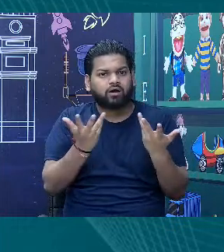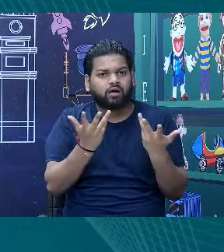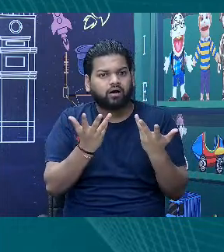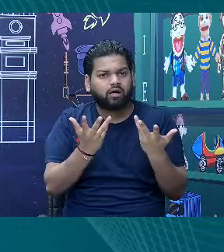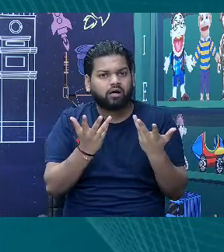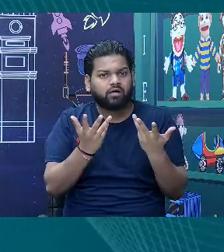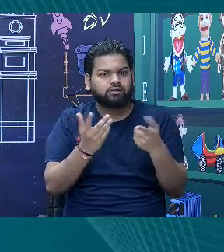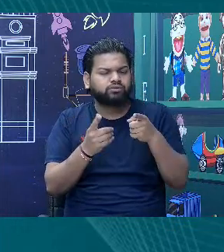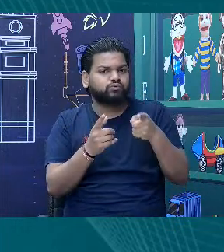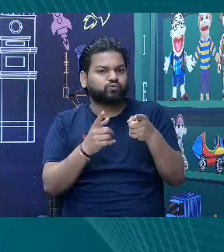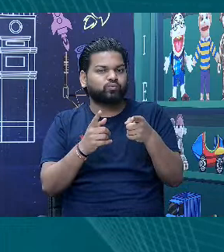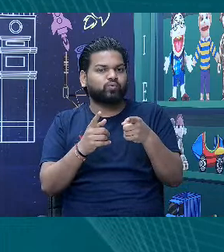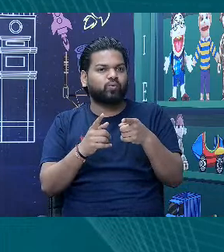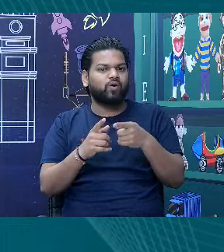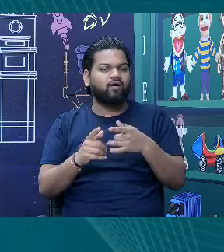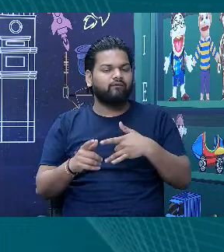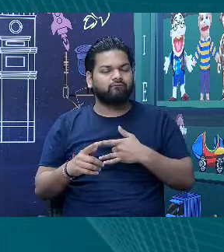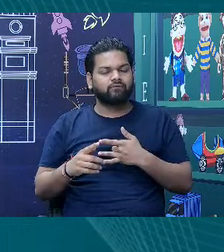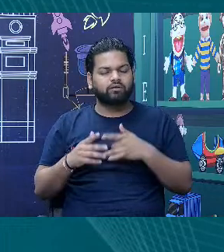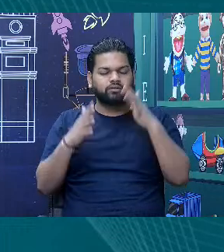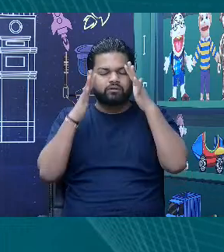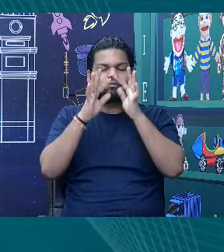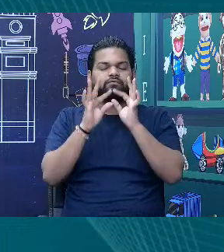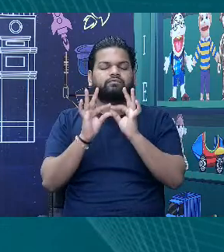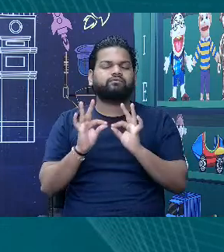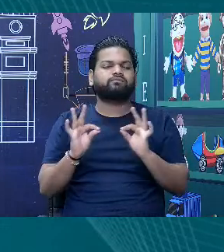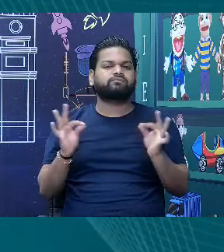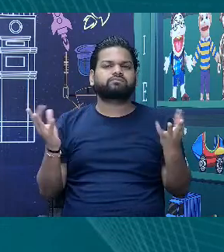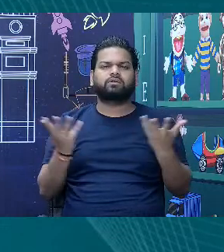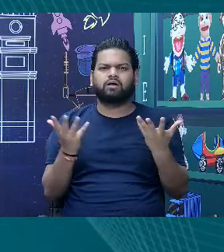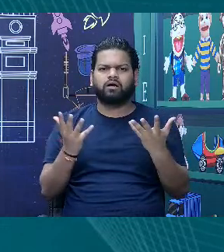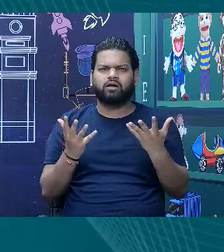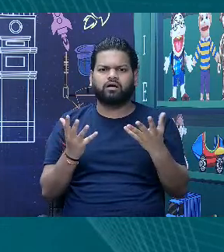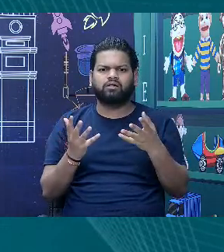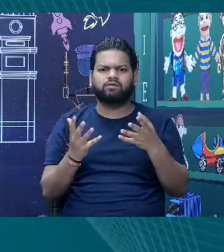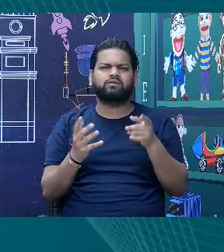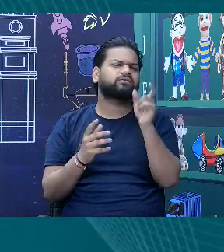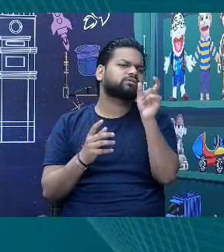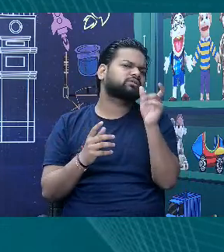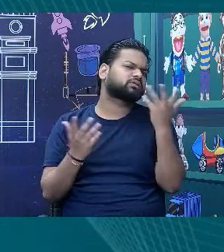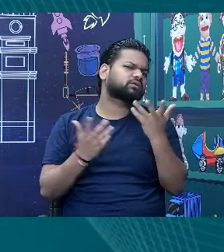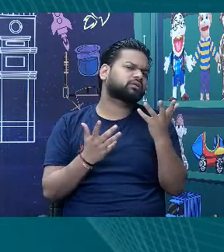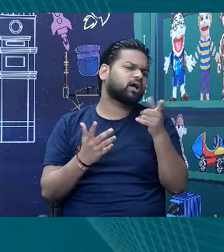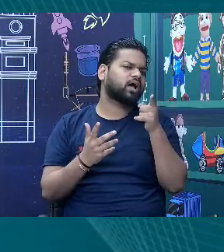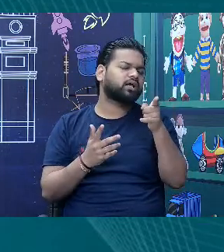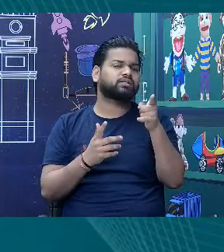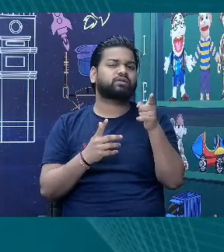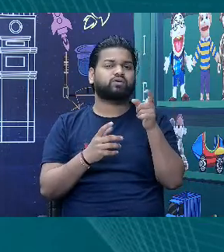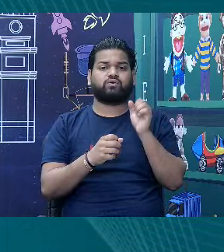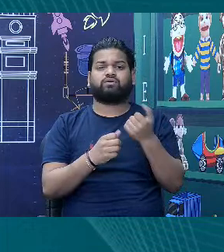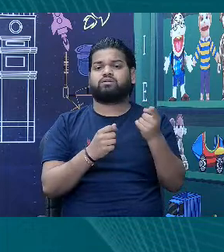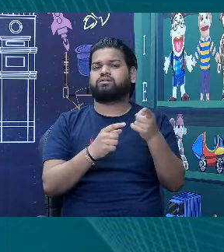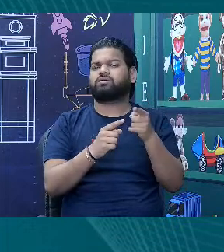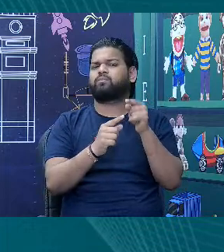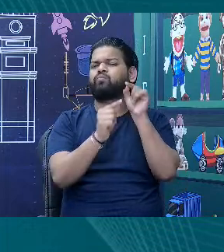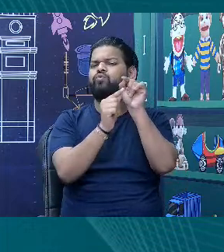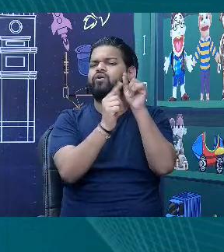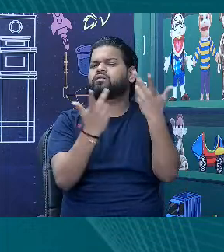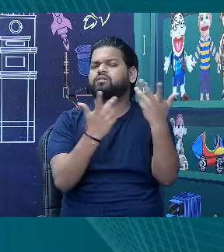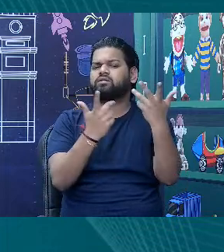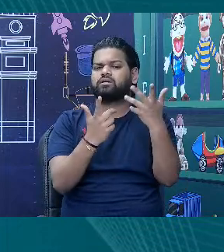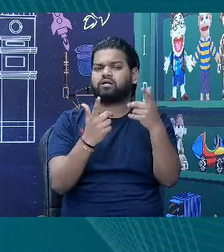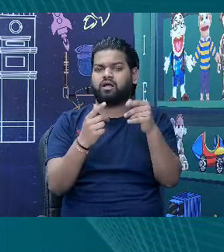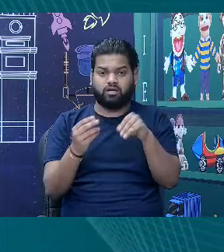थी जिनके लिए वो relief feel कर रहे हैं? Is he talking about his ability to shift in his wheelchair, shifting in